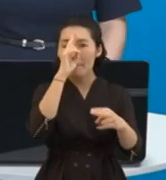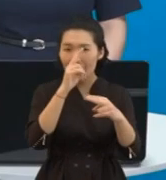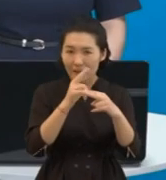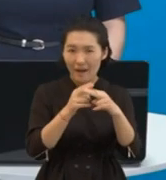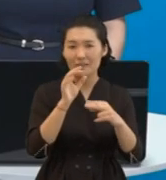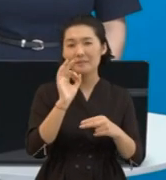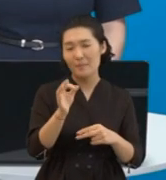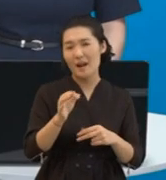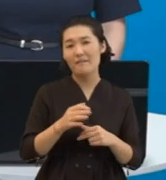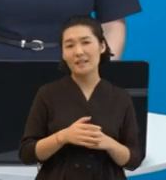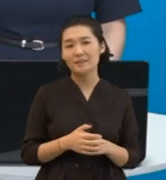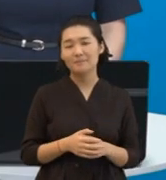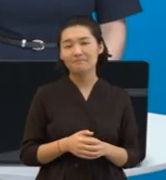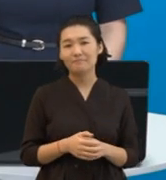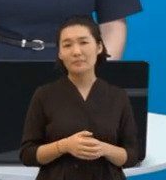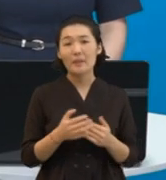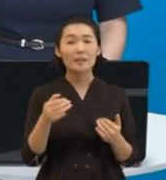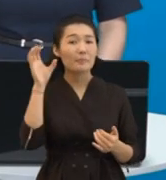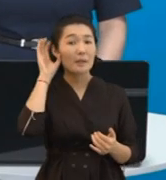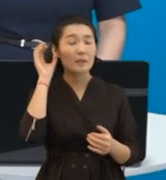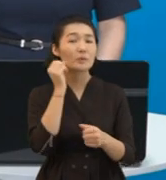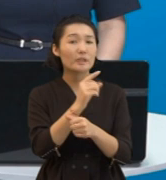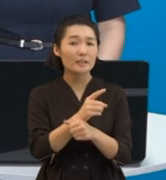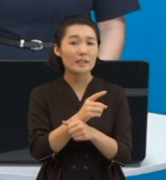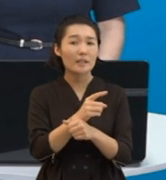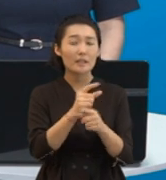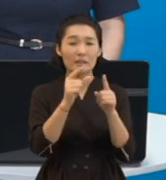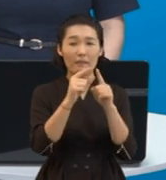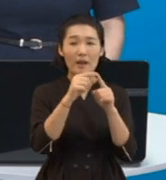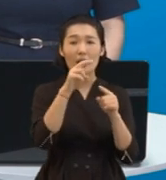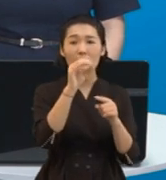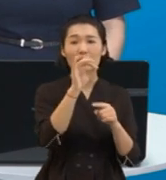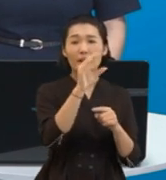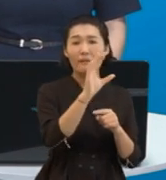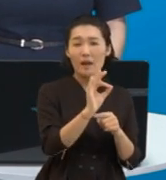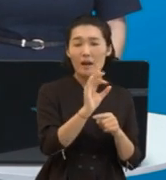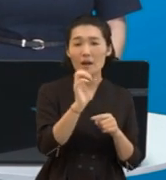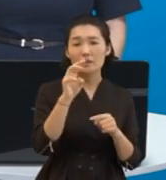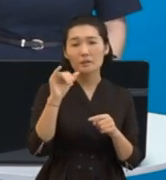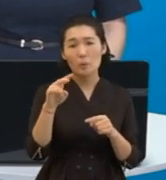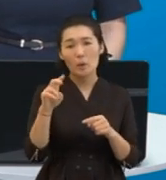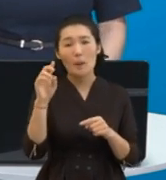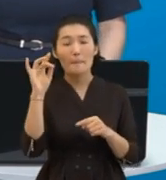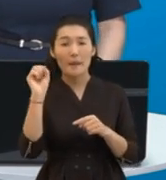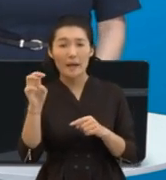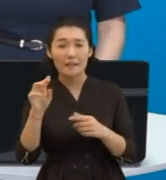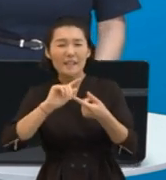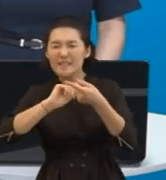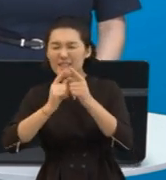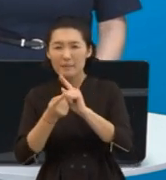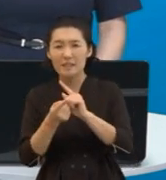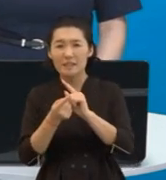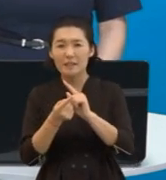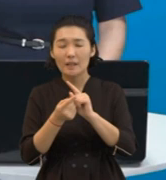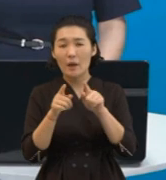теперь послушайте задание ребята слова дерево стул и брат измените по такому же